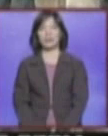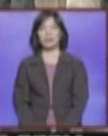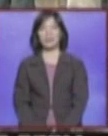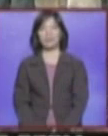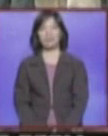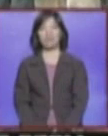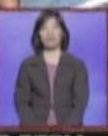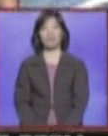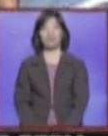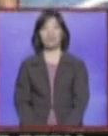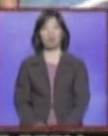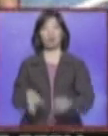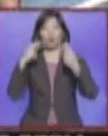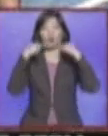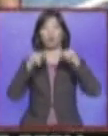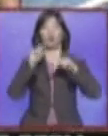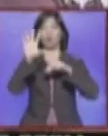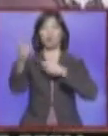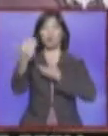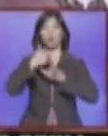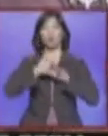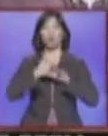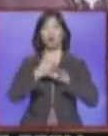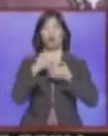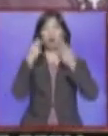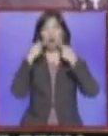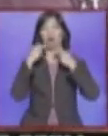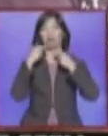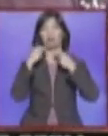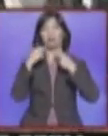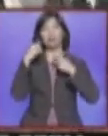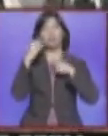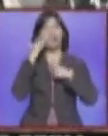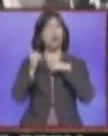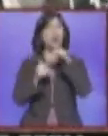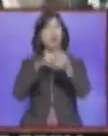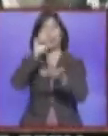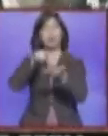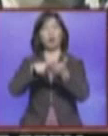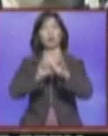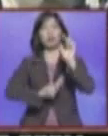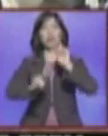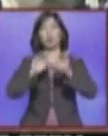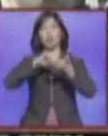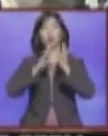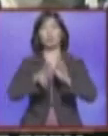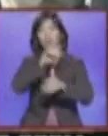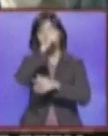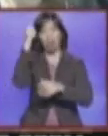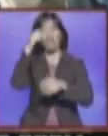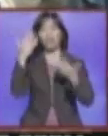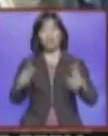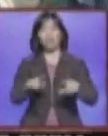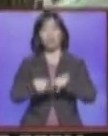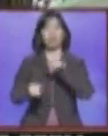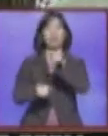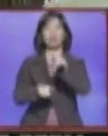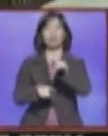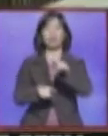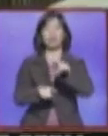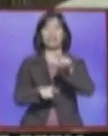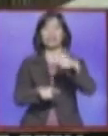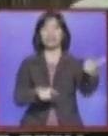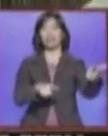Napasugod sa News 5 ang mahigit 100 seaman na ito na hindi makasakay-sakay sa barko. Ayaw daw tanggapin ng Maritime Industry Authority o Marina ang